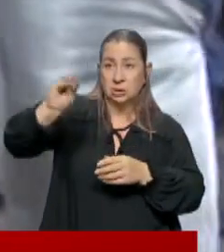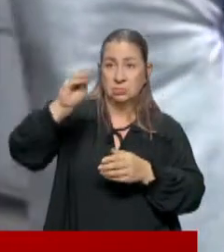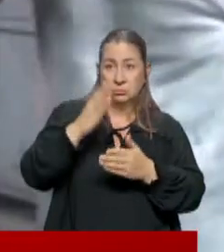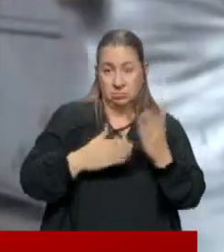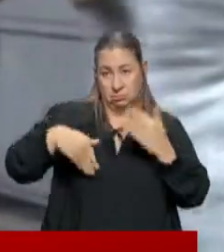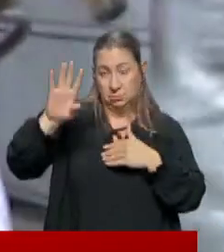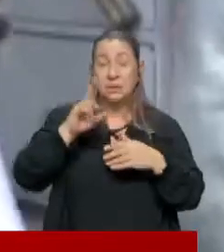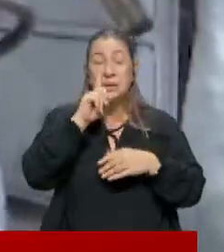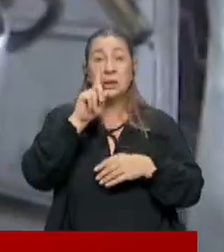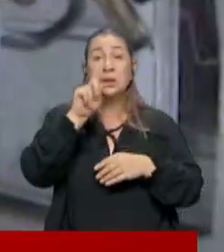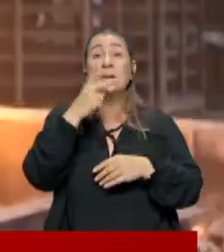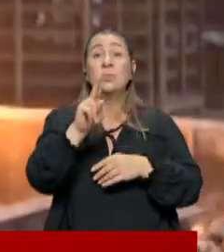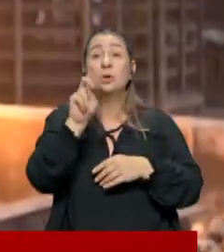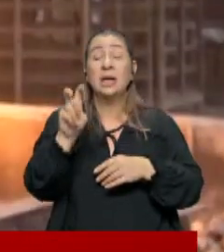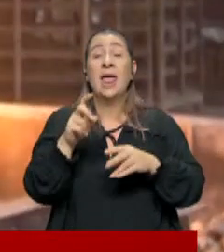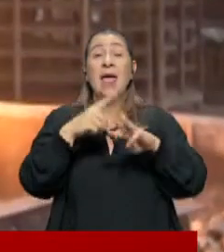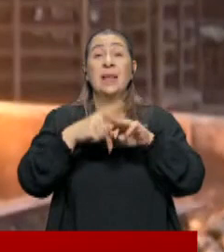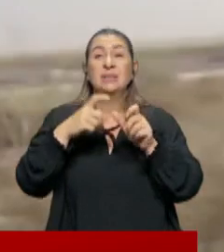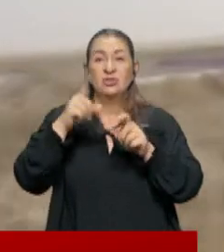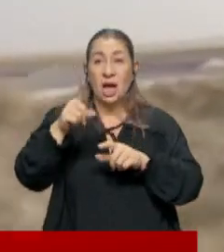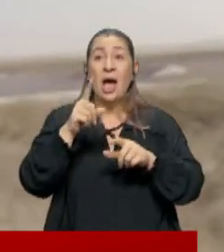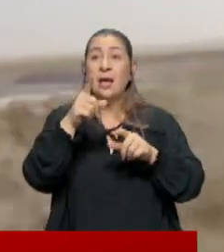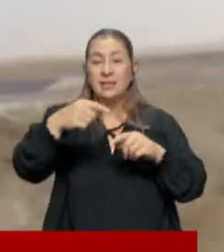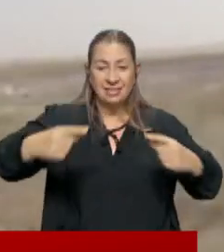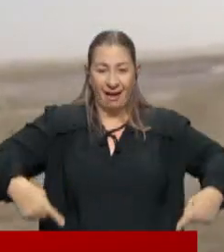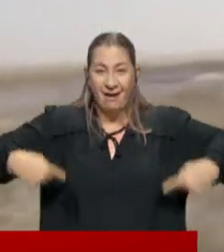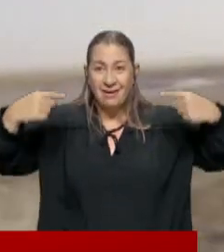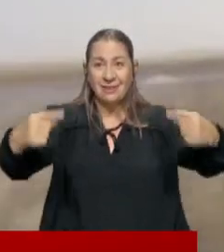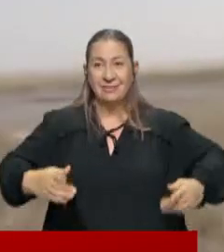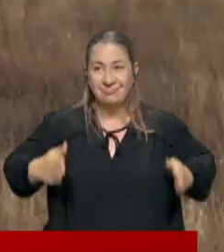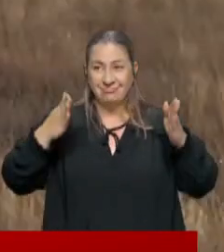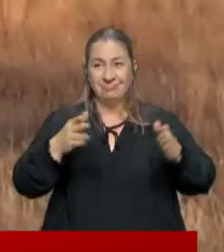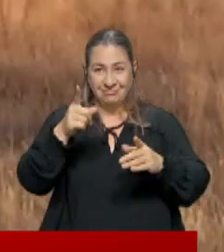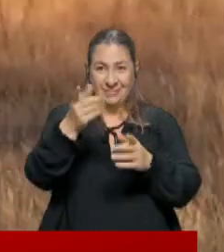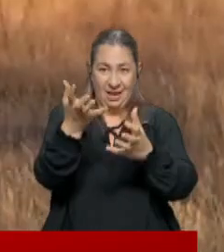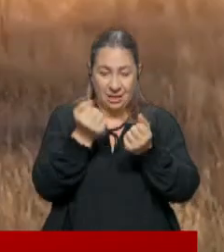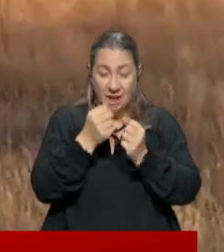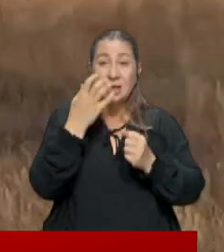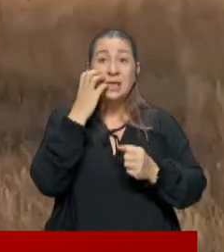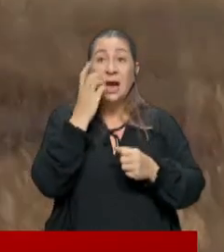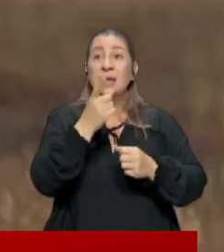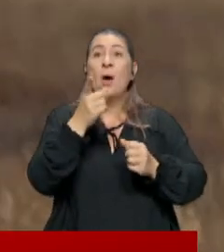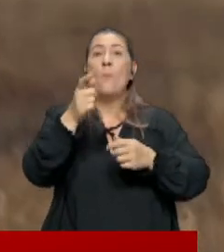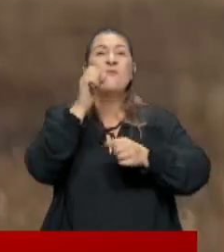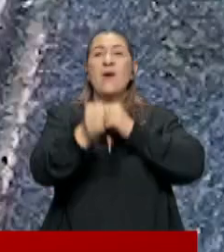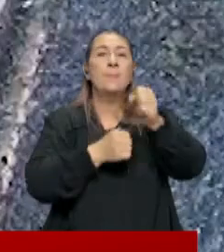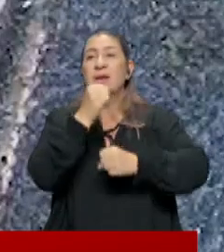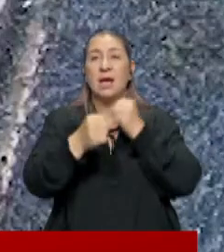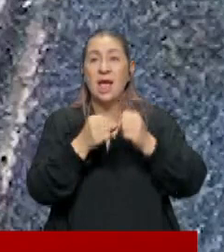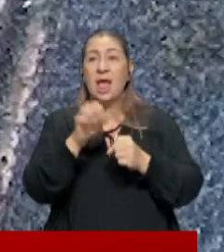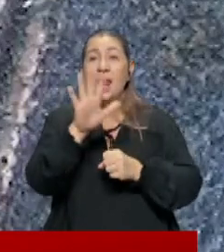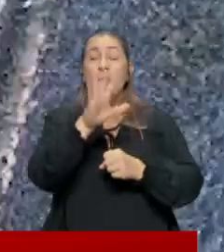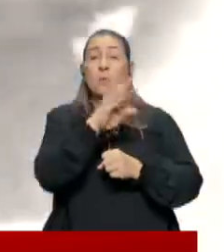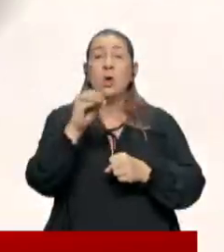onlara. Sonra da Nisan 2018'de Ethem Sancak Altay tankı ihalesini aldı. 2019'da Sakarya'daki tank palet fabrikasını